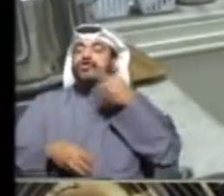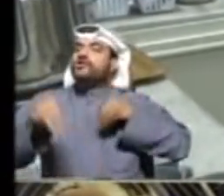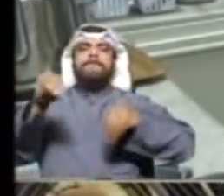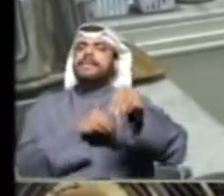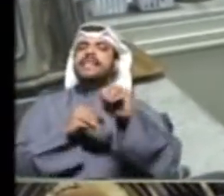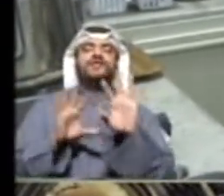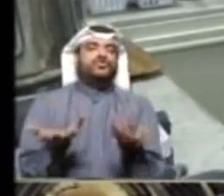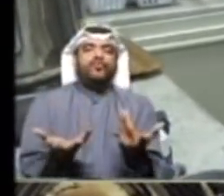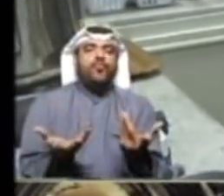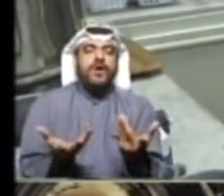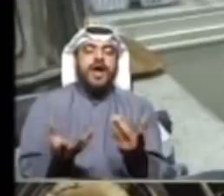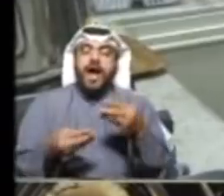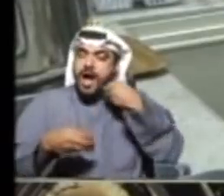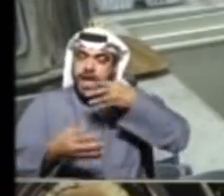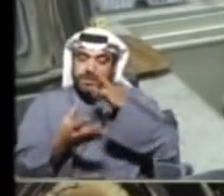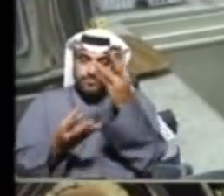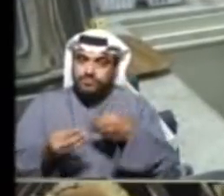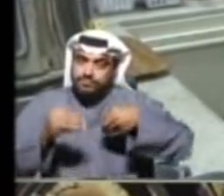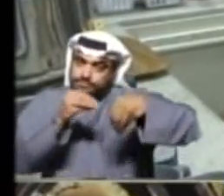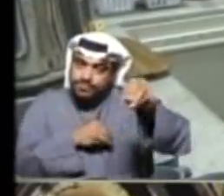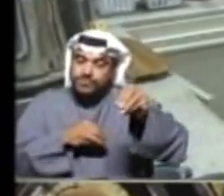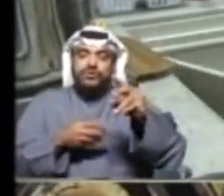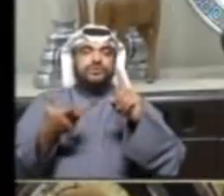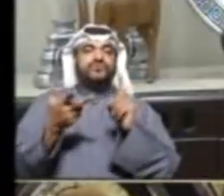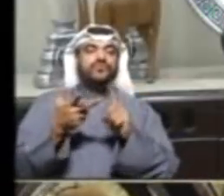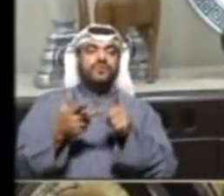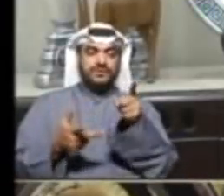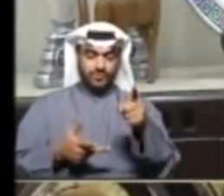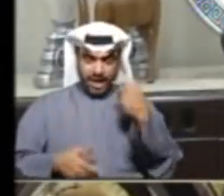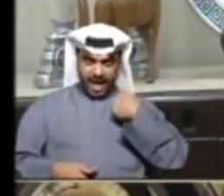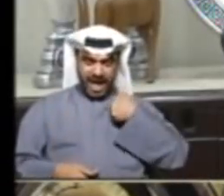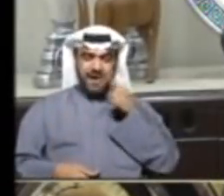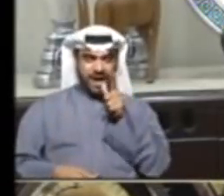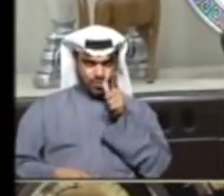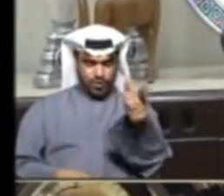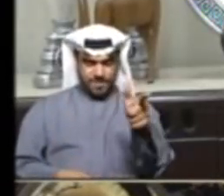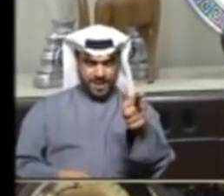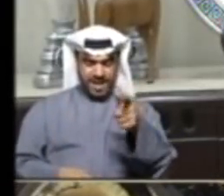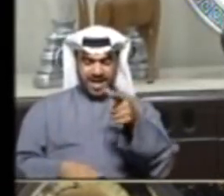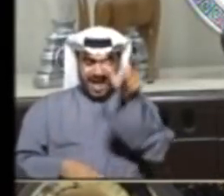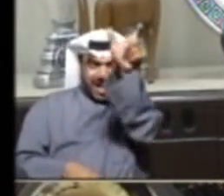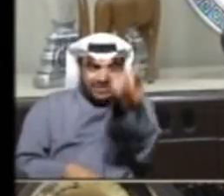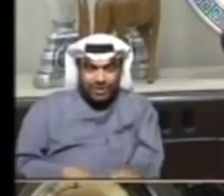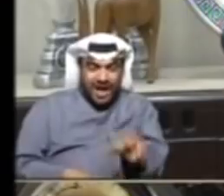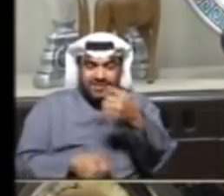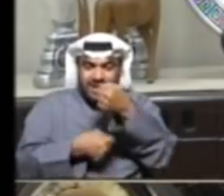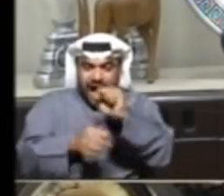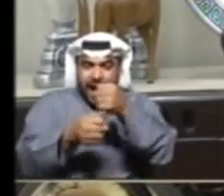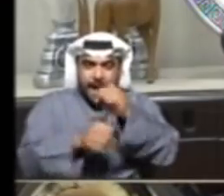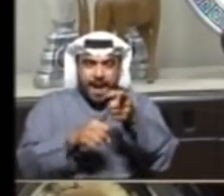ممكن نستبدلها في الأجهزة الحديثة. طبعا بعض هذه العمالة أصبح في